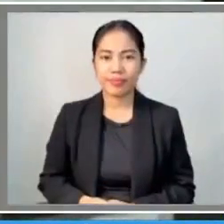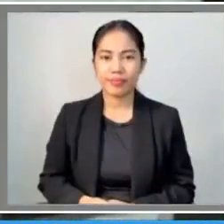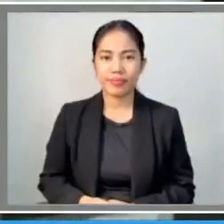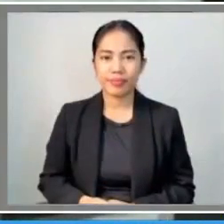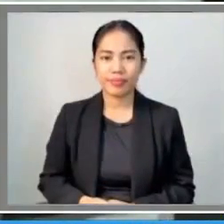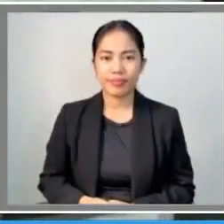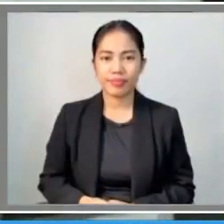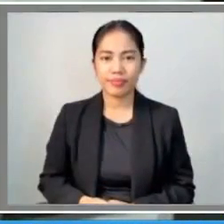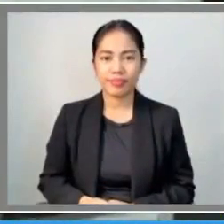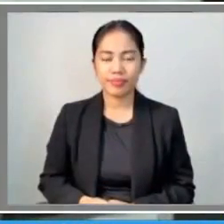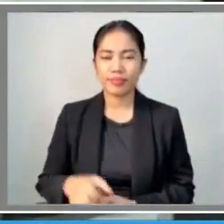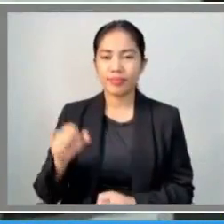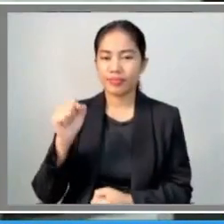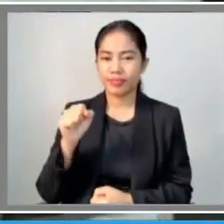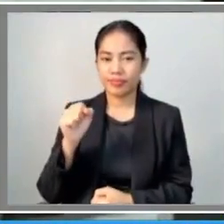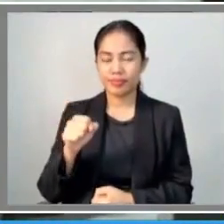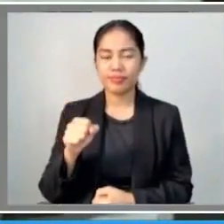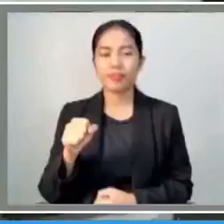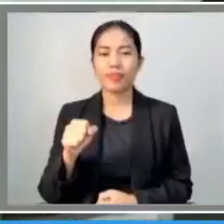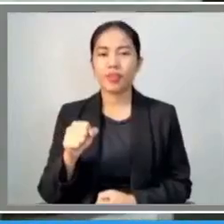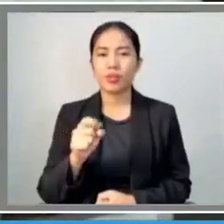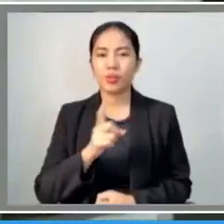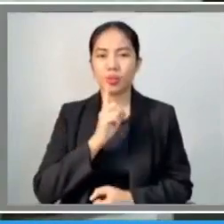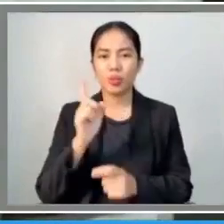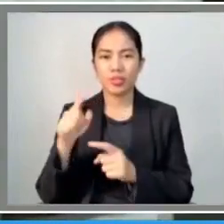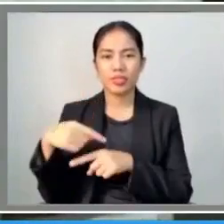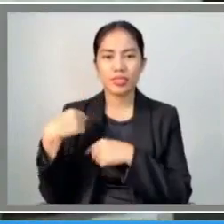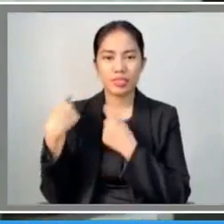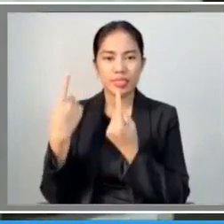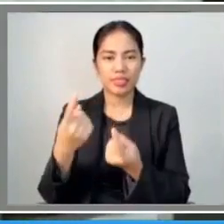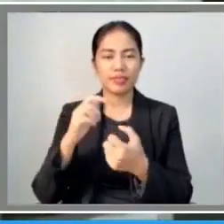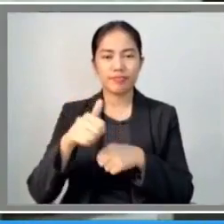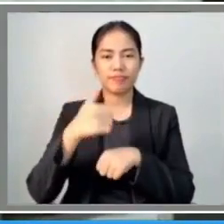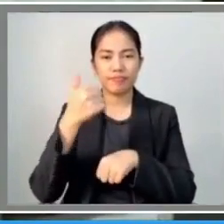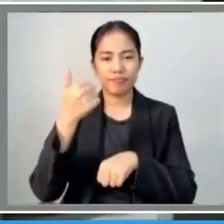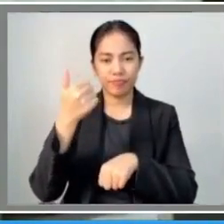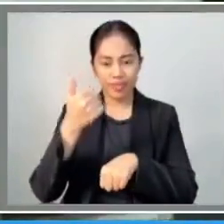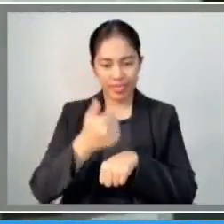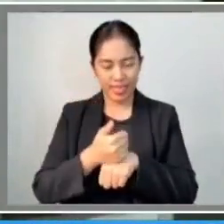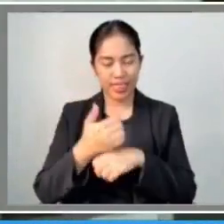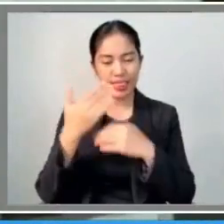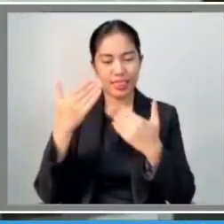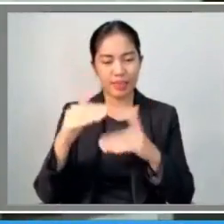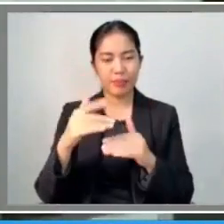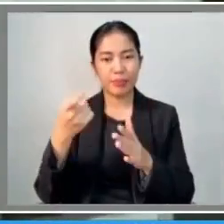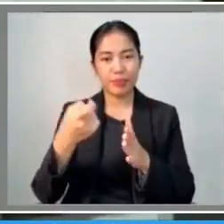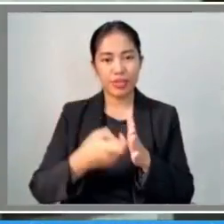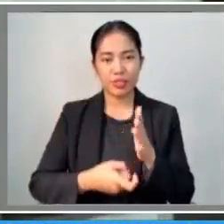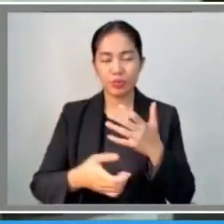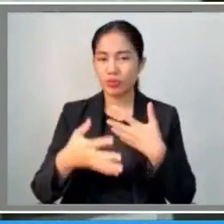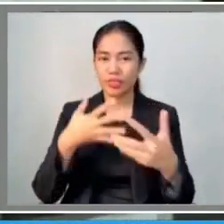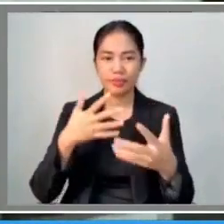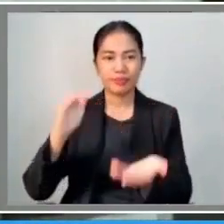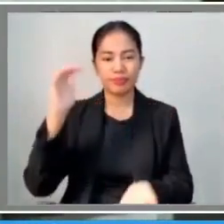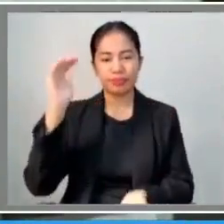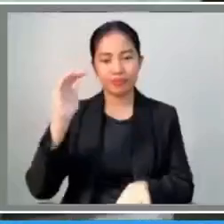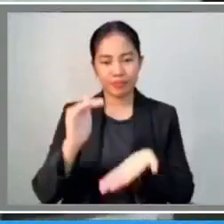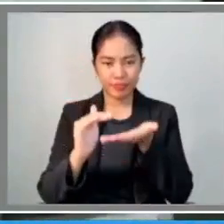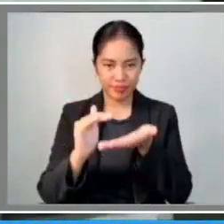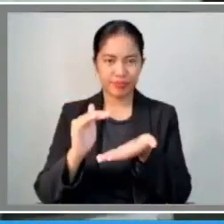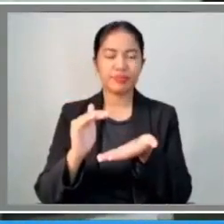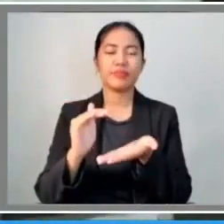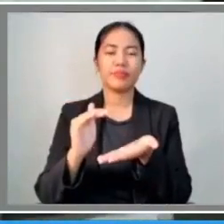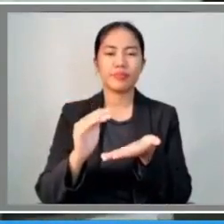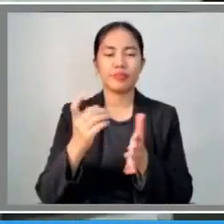Yes, Connie, actually, simula pa nga nung ipatupad nga itong price ceiling, kahit binabaan na raw itong presyo ng bigas sa palengke,